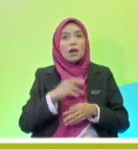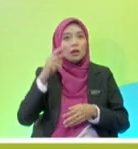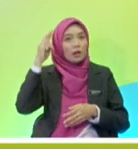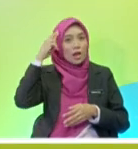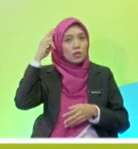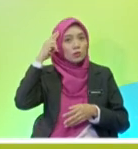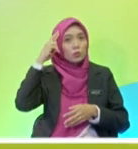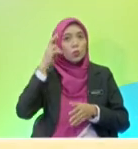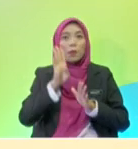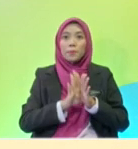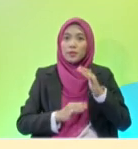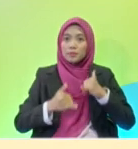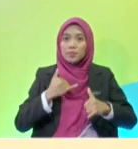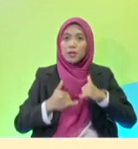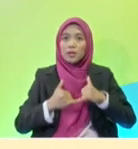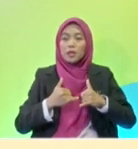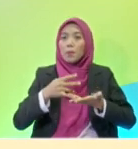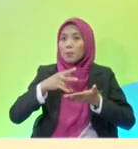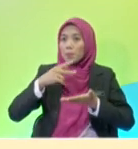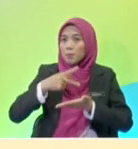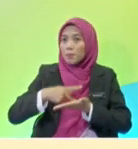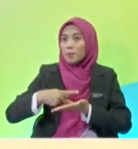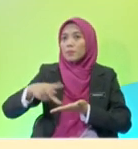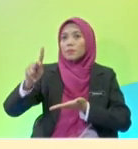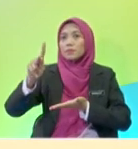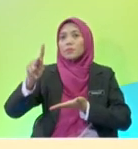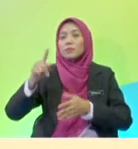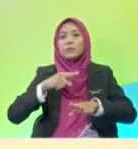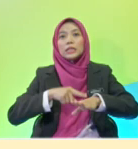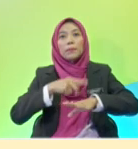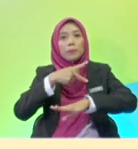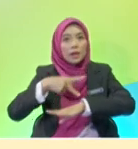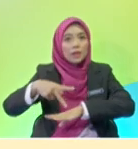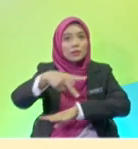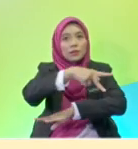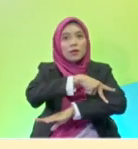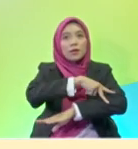bermain bola sepak di Padang bola